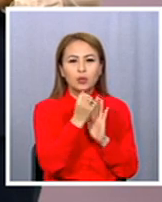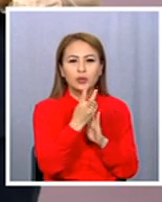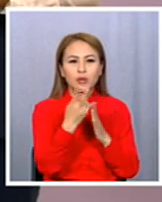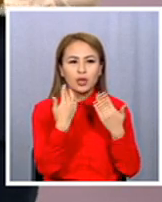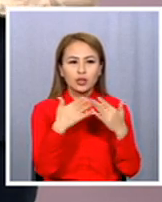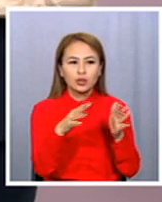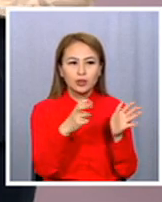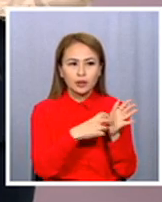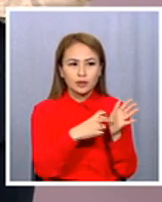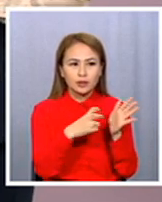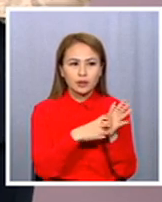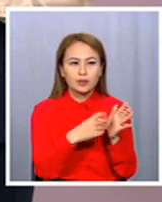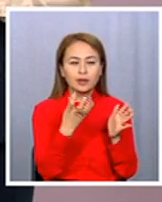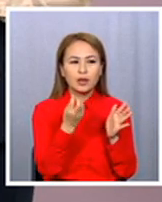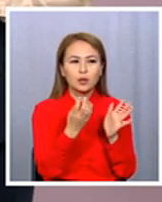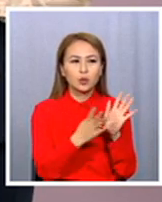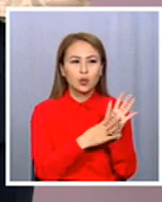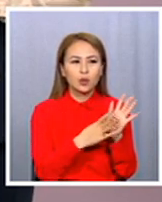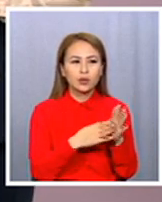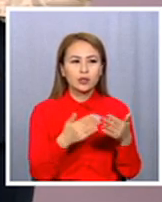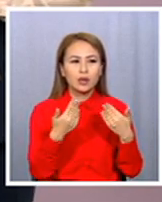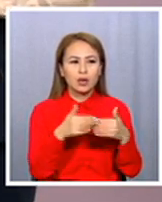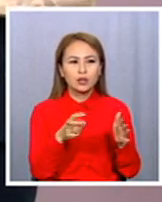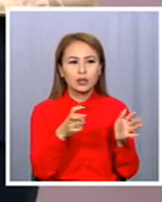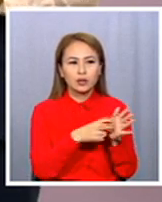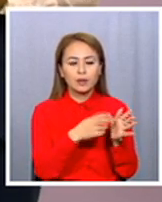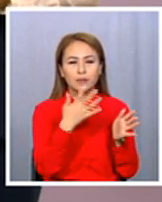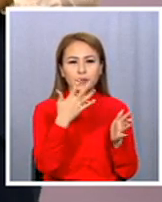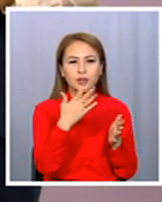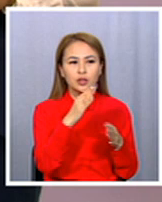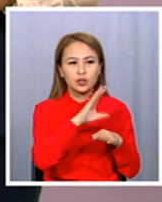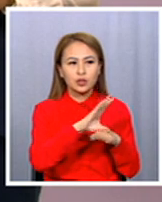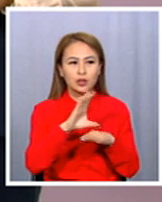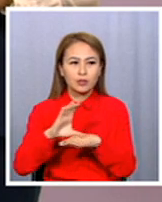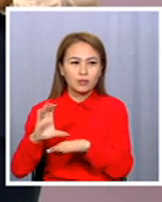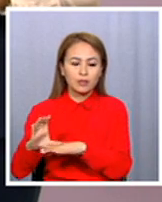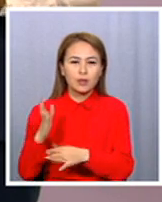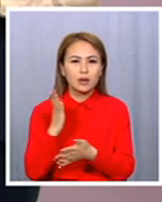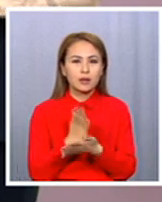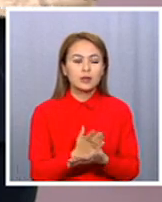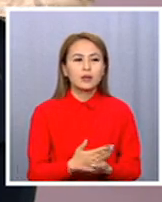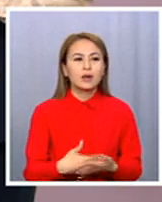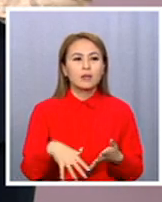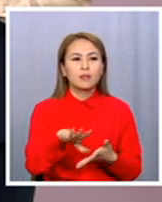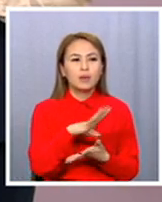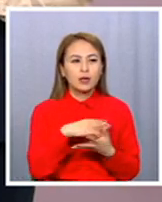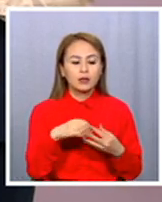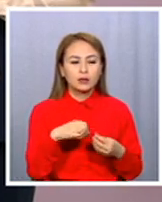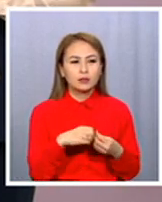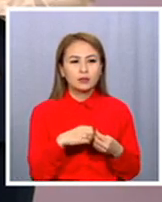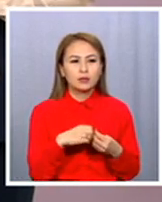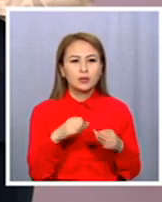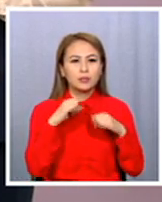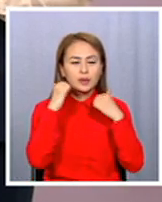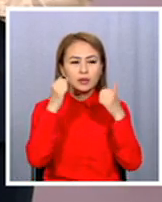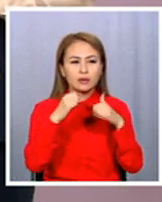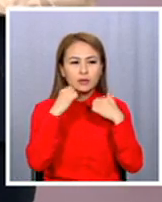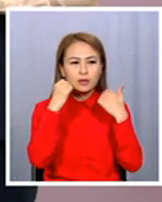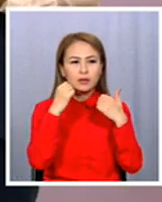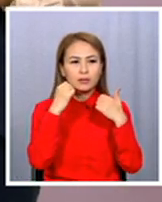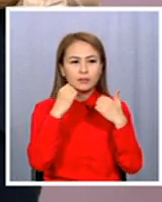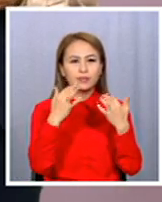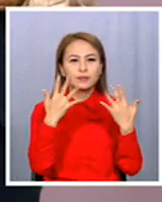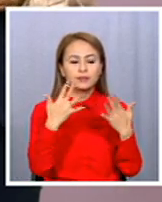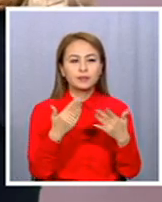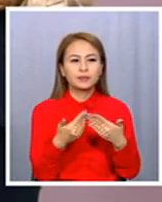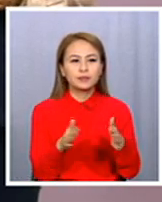қат, тағы 9 ашық қаттан 5 жинақ. Барлығы белгісіз, неше